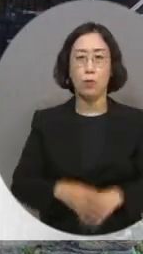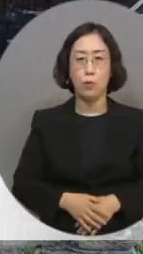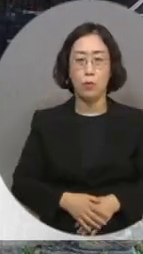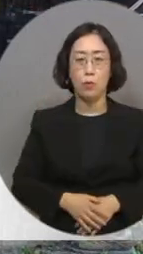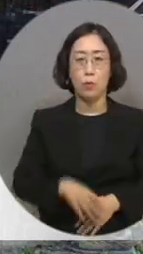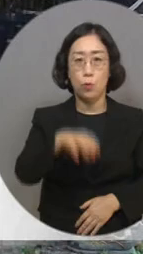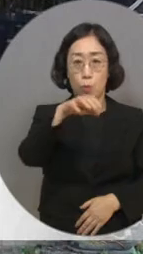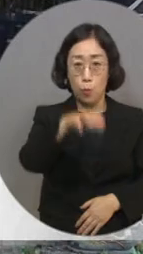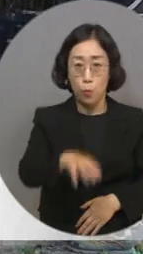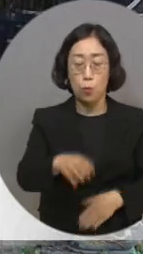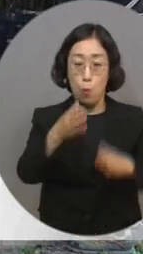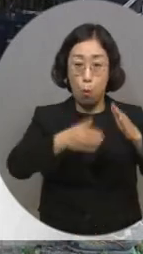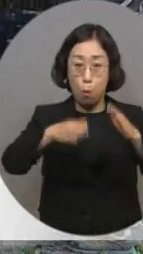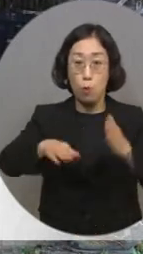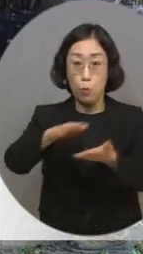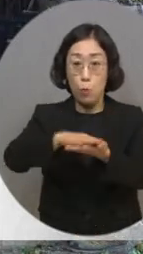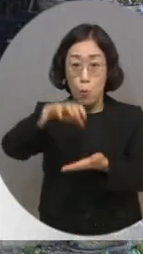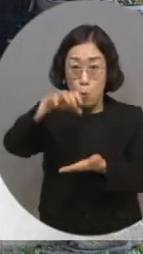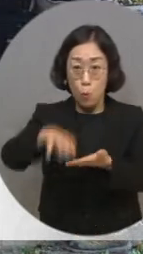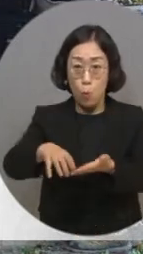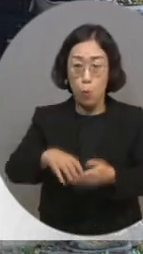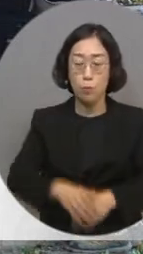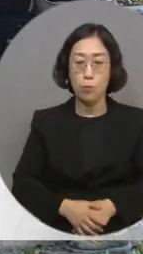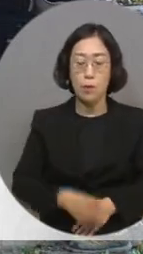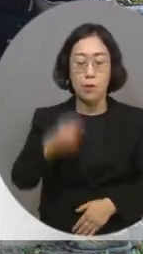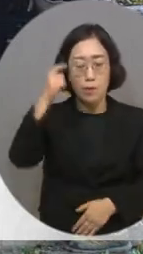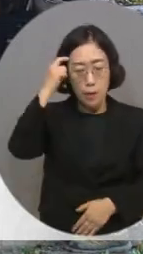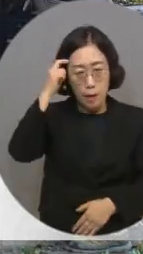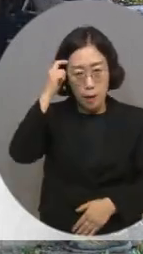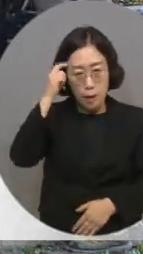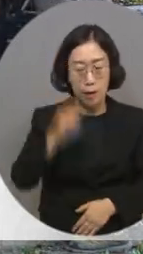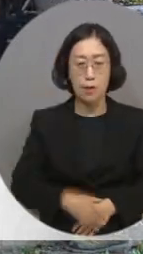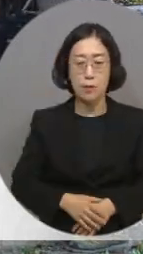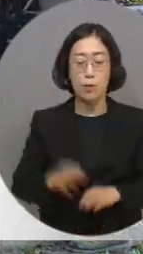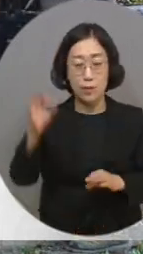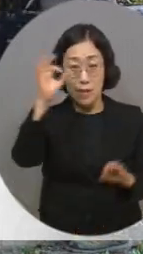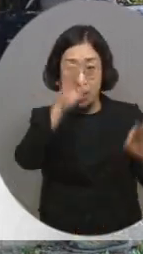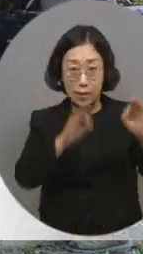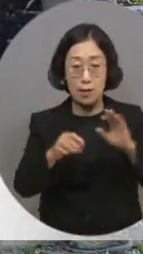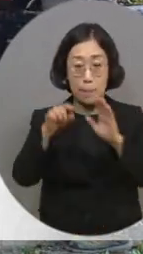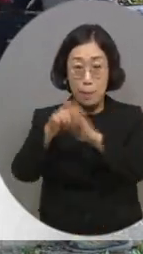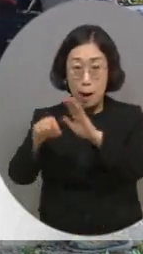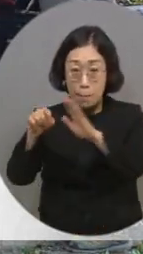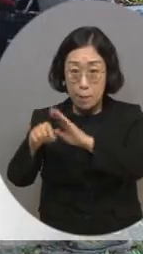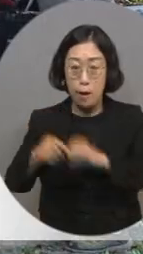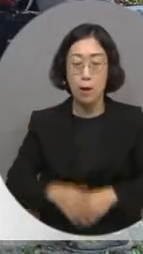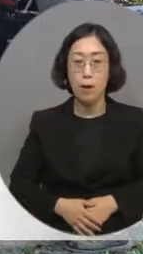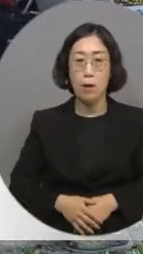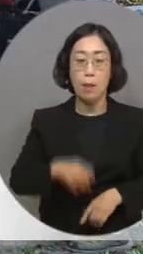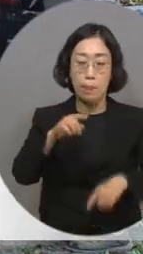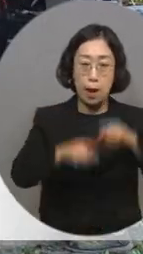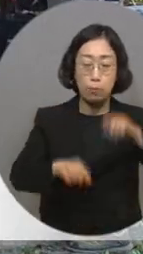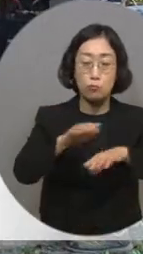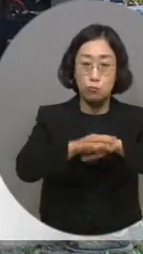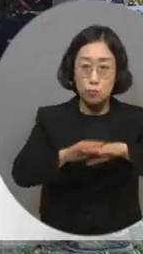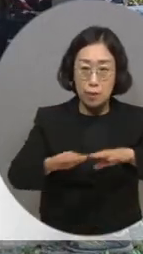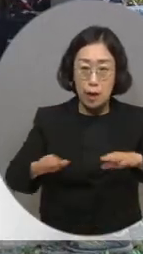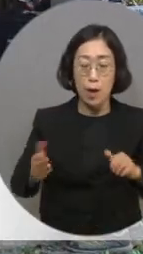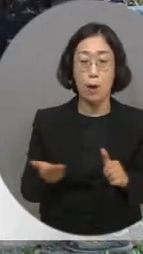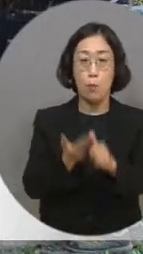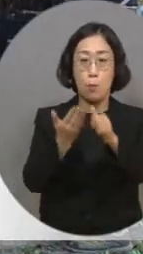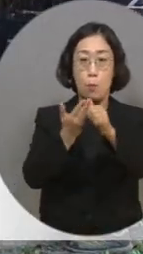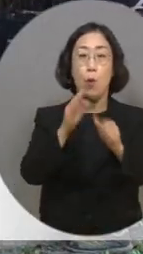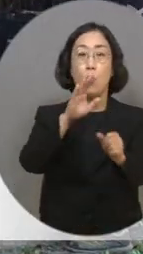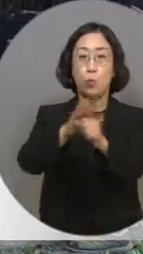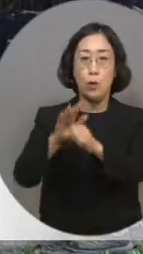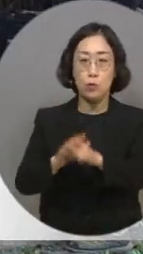저희들이 거기서 포인트 잡아서 공원이나 정원들을 찾아다니며 수목이 원활하게 생육을 할 수 있도록